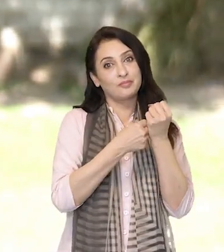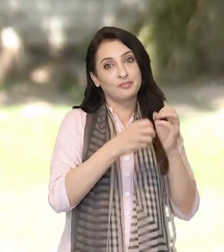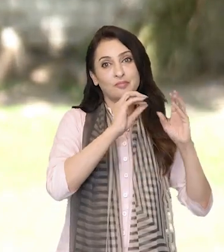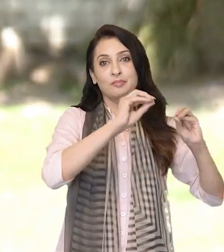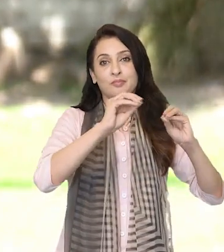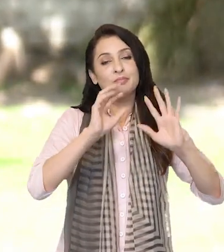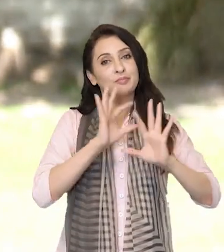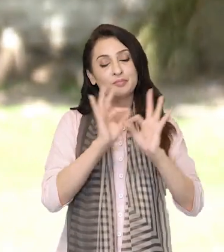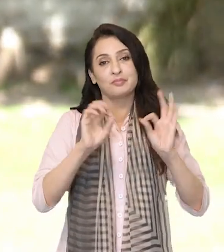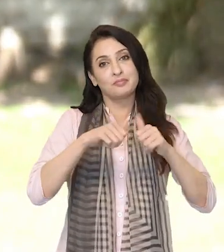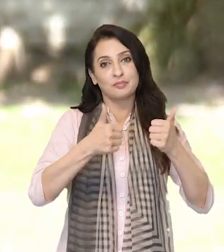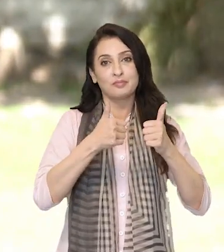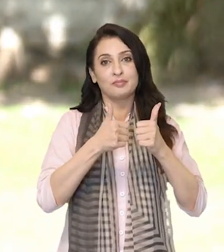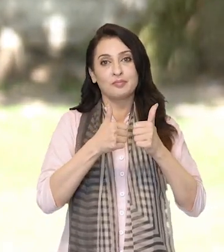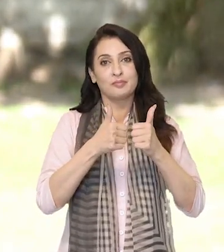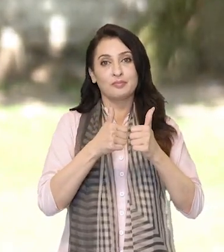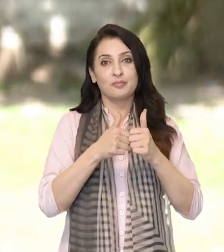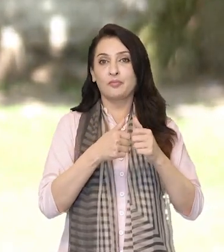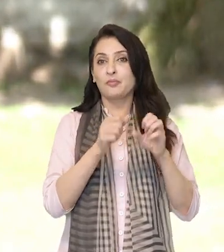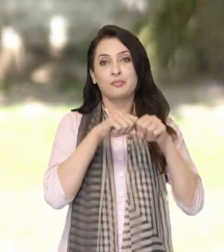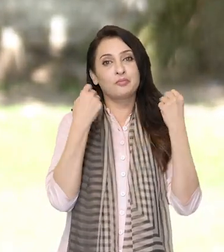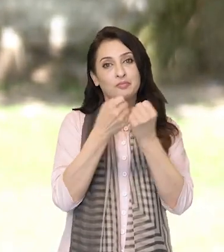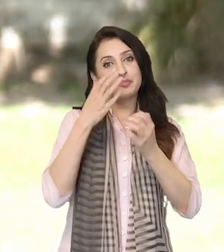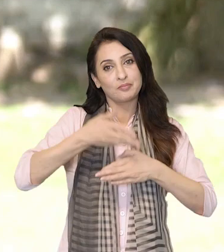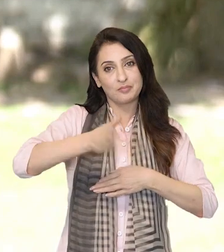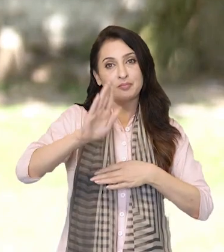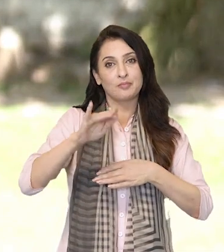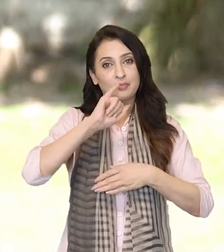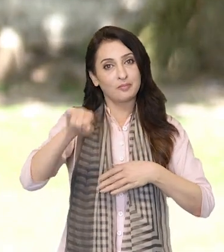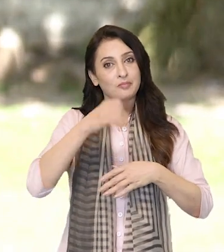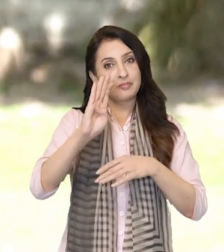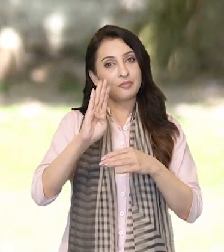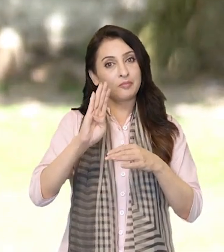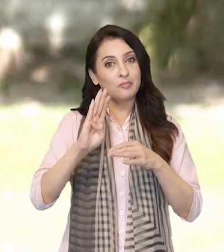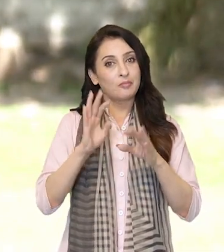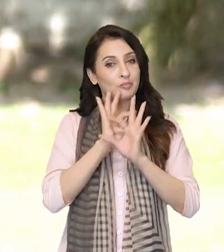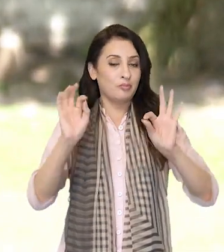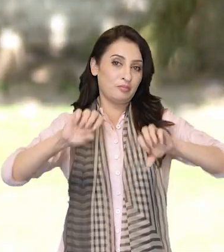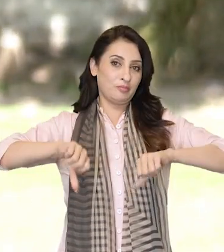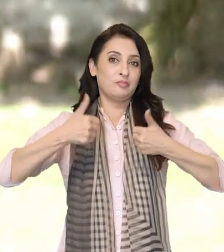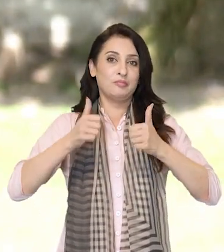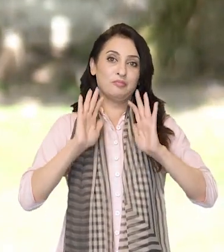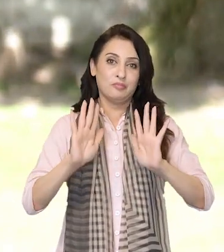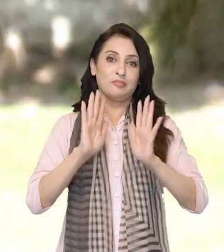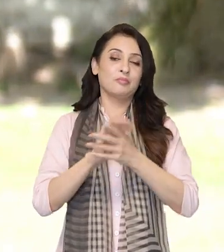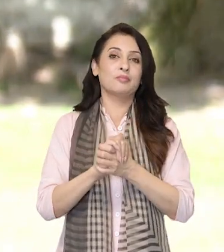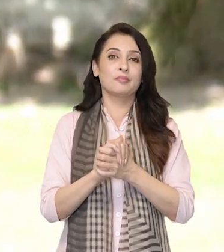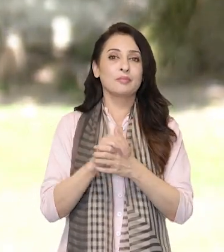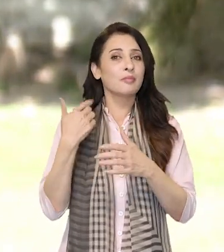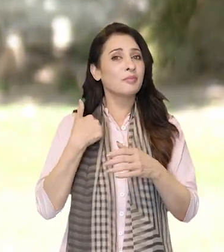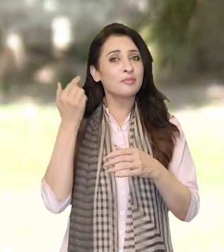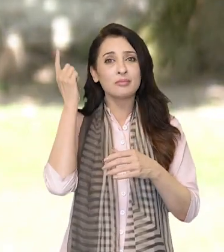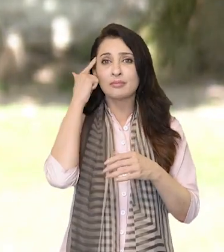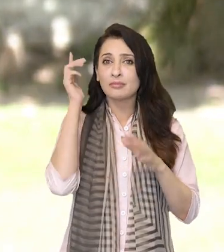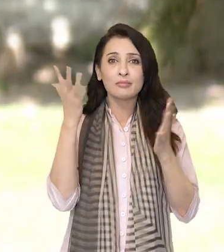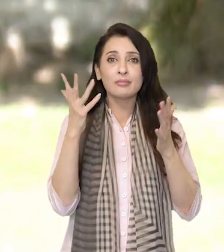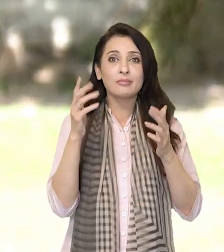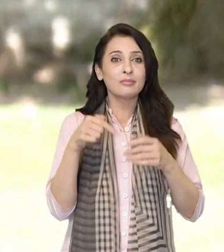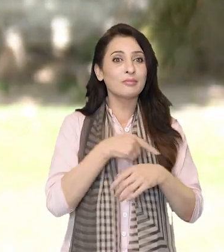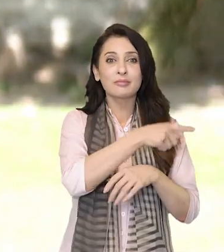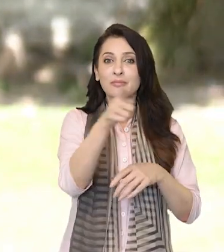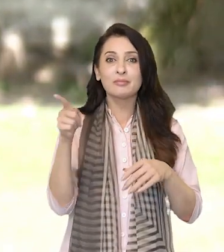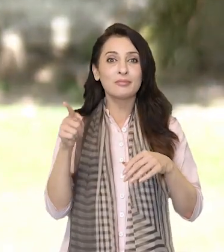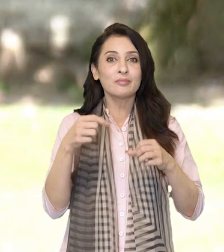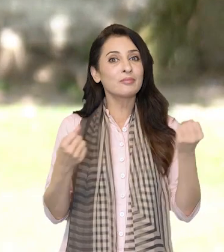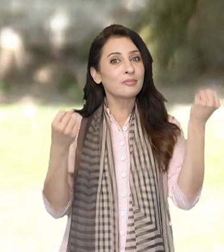उनको हायर करवाया, और अब माशाल्लाह इतने बच्चे ब्यूरो से निकल के अपनी ज़िंदगी जी रहे हैं। तो आई थिंक हमें ख़ुद नहीं पता था कि